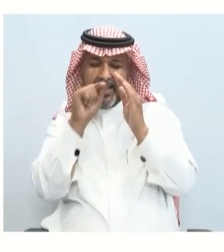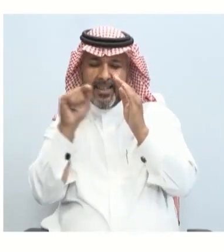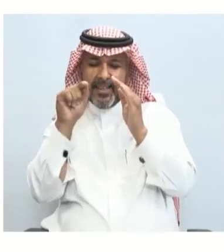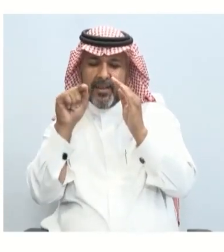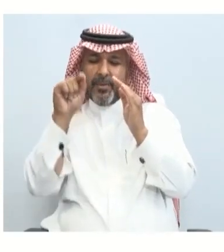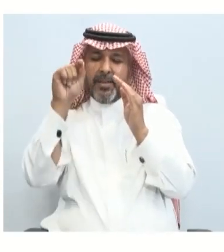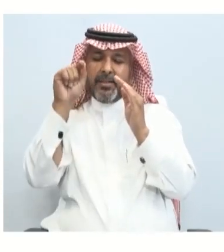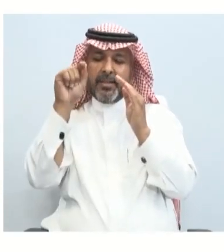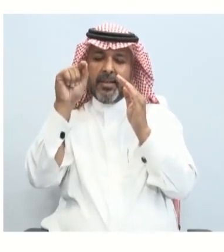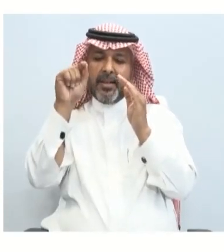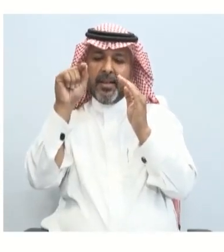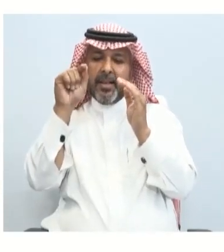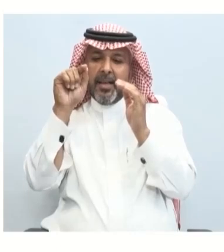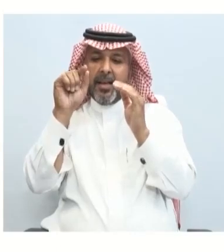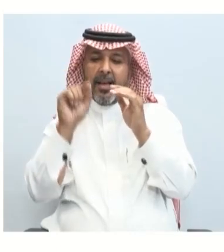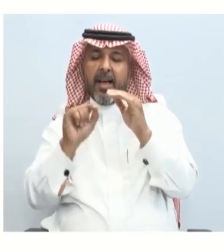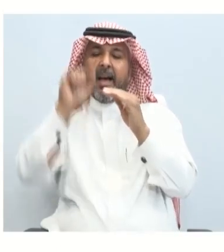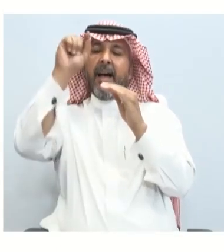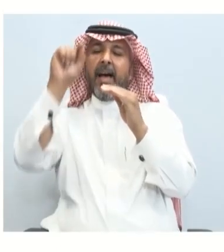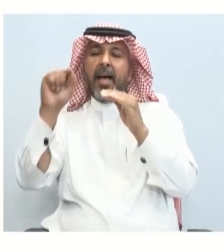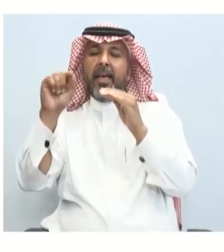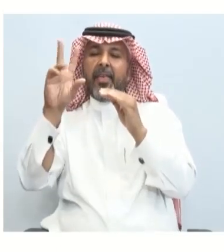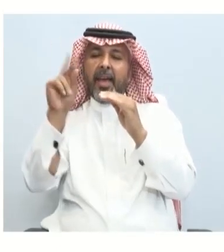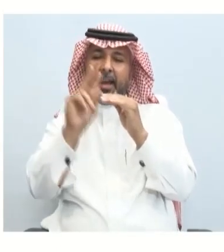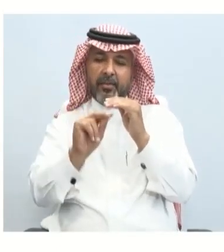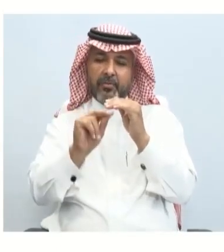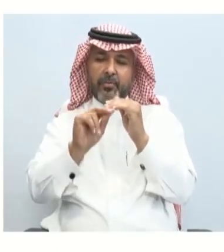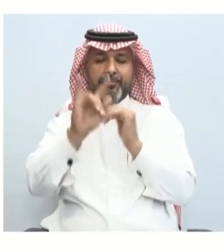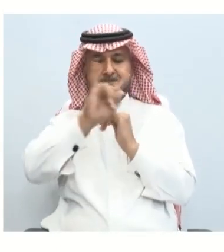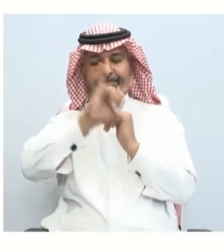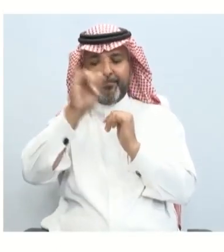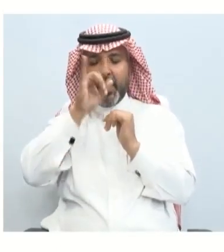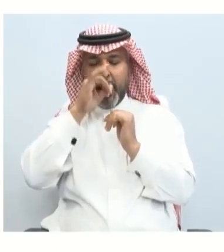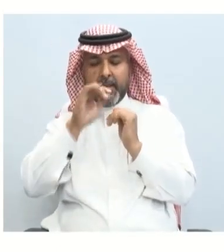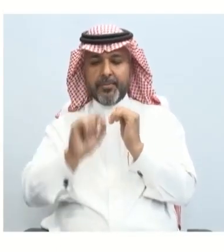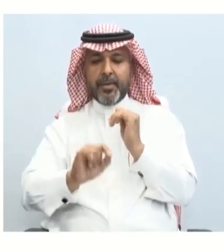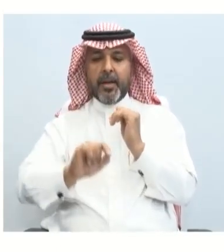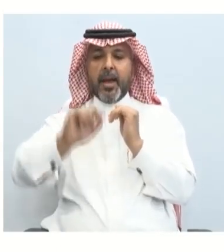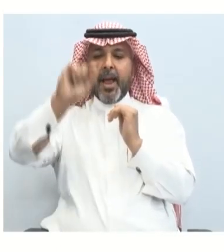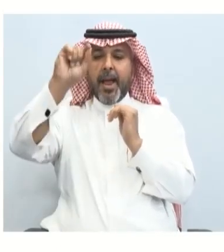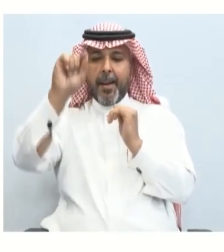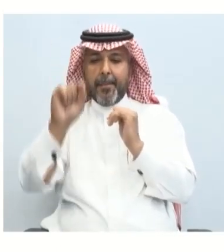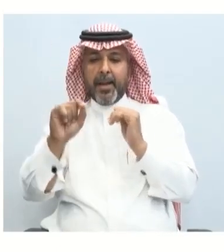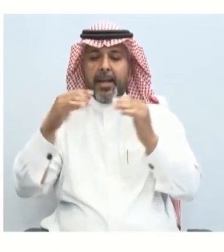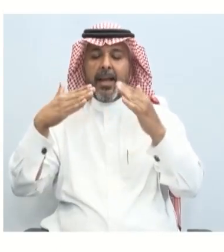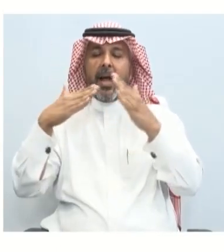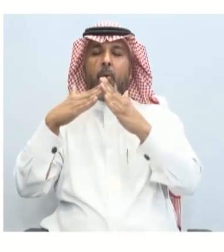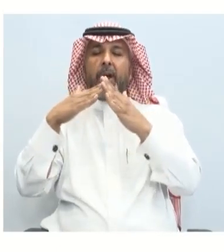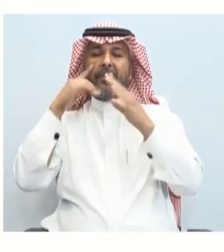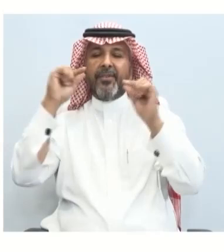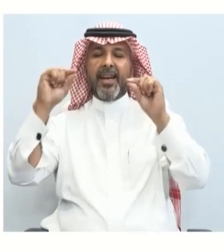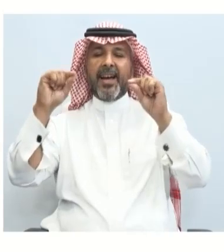رجعت هل اللي بعدها هو تكرار لهذا النمط لا اذا مستمرين احنا في الدوره الاولى حتى نصل الى